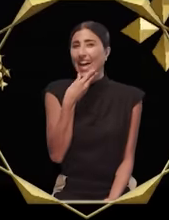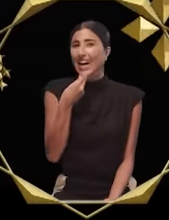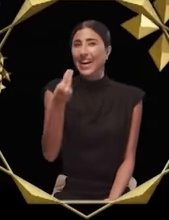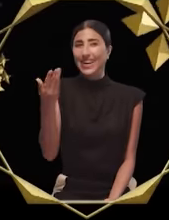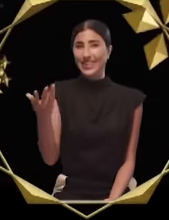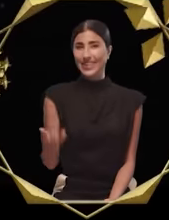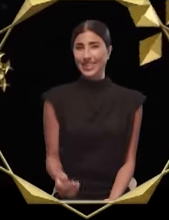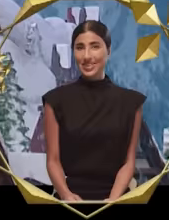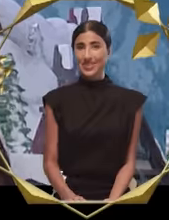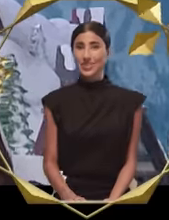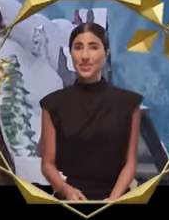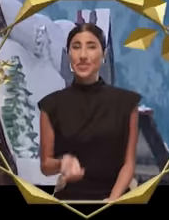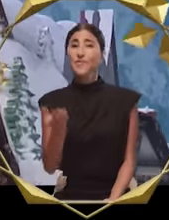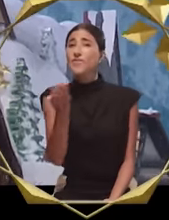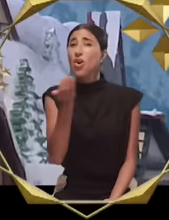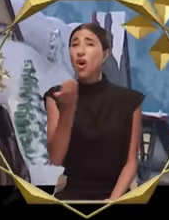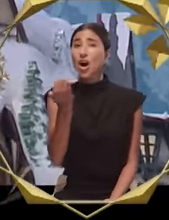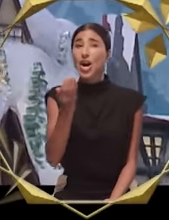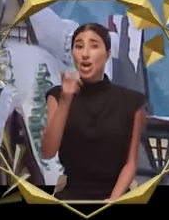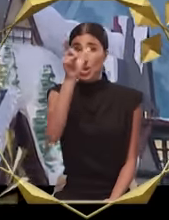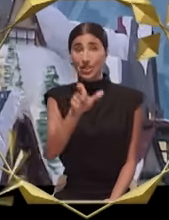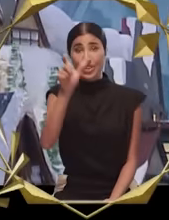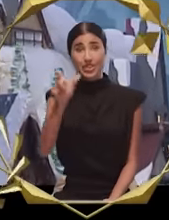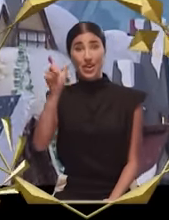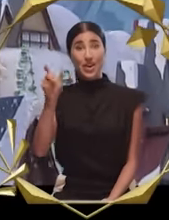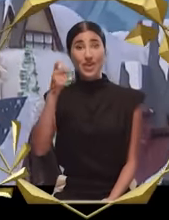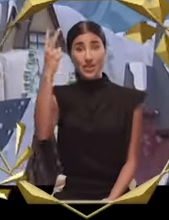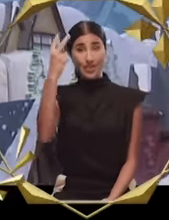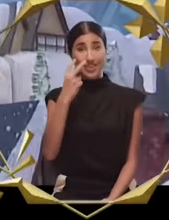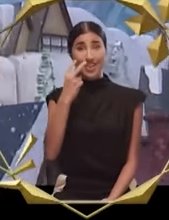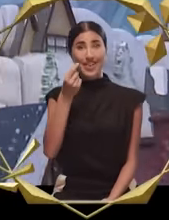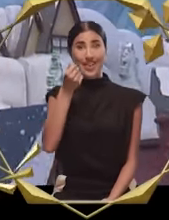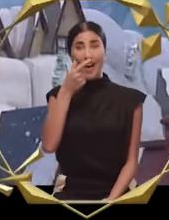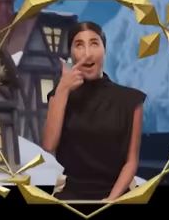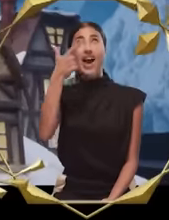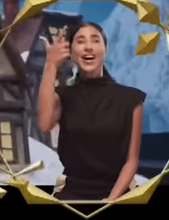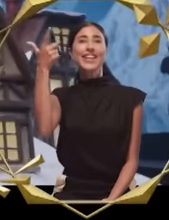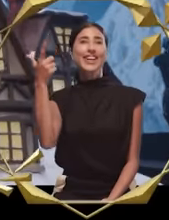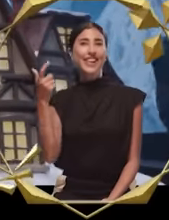أحلى فقراء وتجعلنا عين